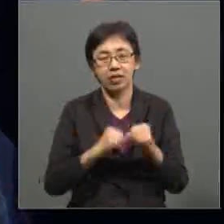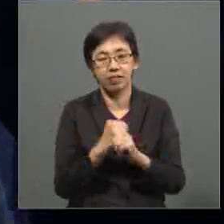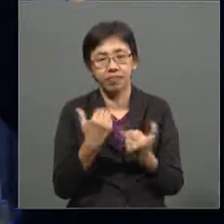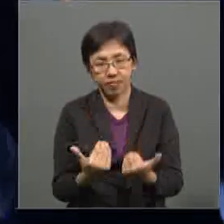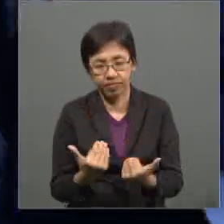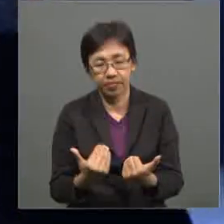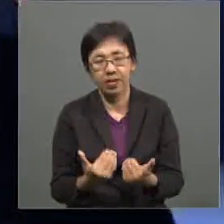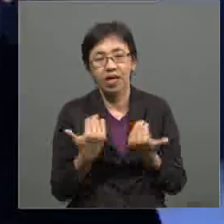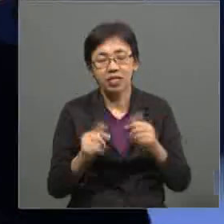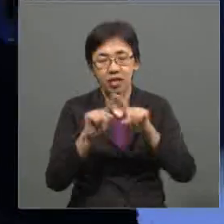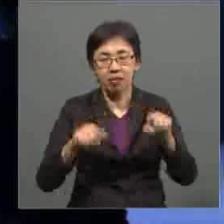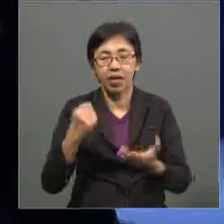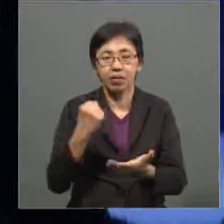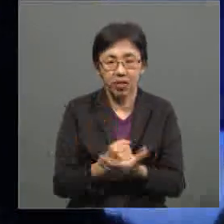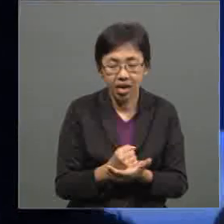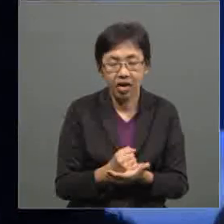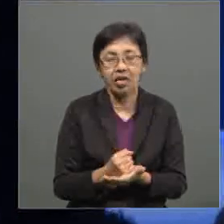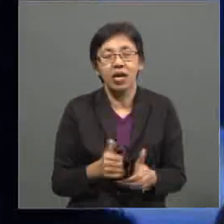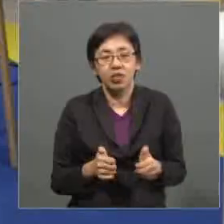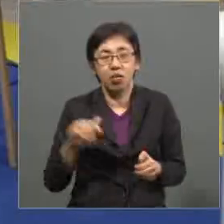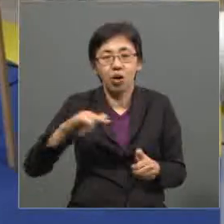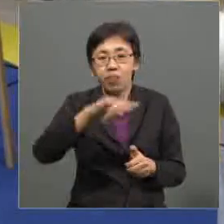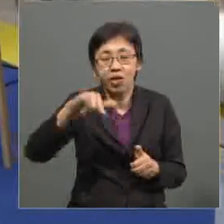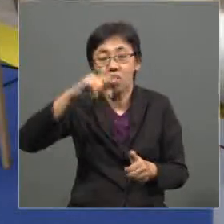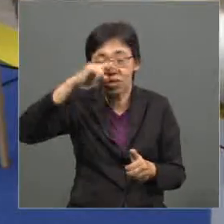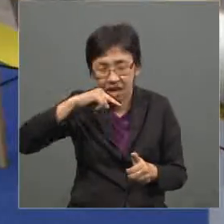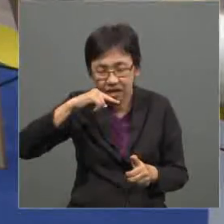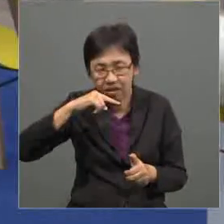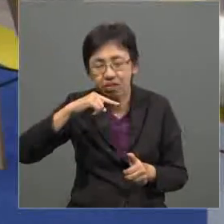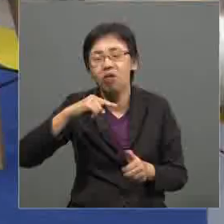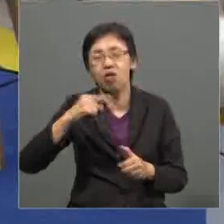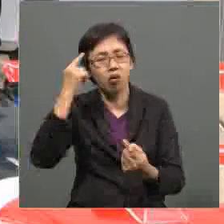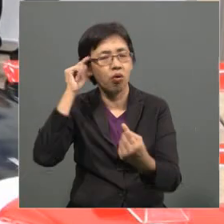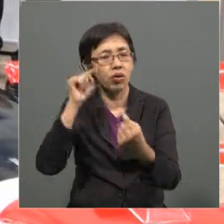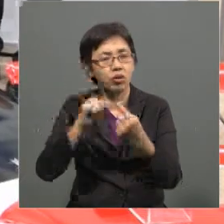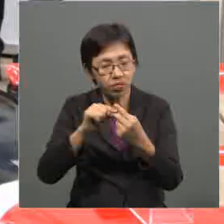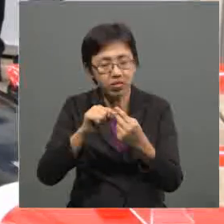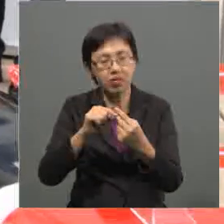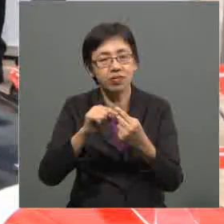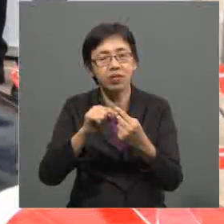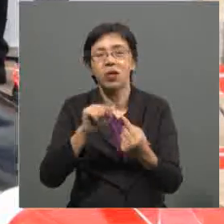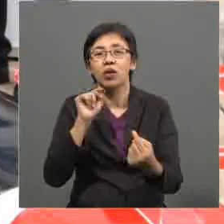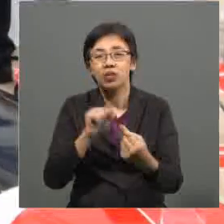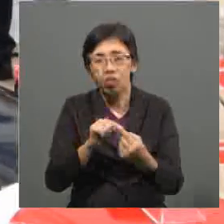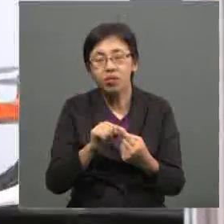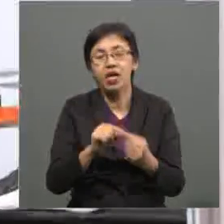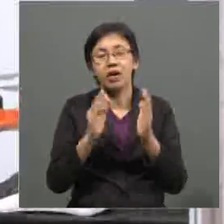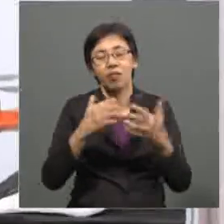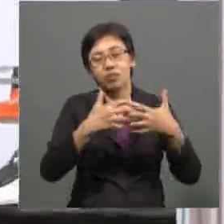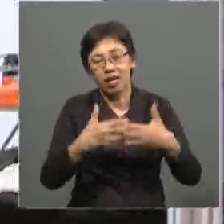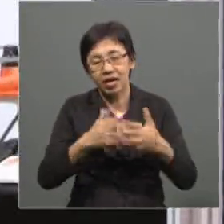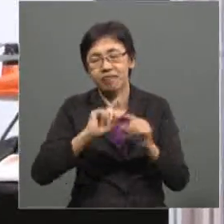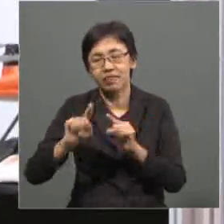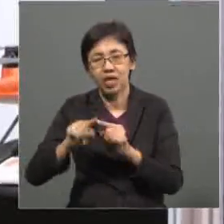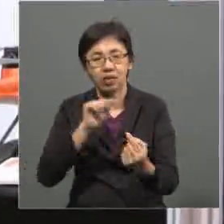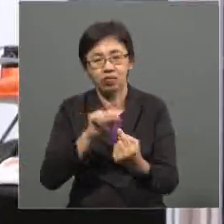งผลให้การอนุญาตและการทำการบินโดรนในประเทศไทยนั้นครอบคลุมวัตถุประสงค์และตอบสนองต่อความต้องการของอุตสาหกรรมมากขึ้